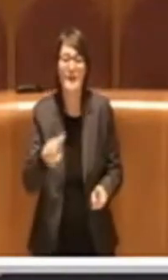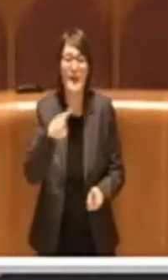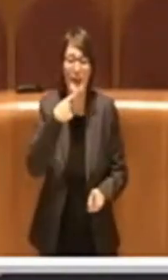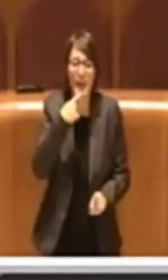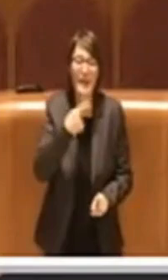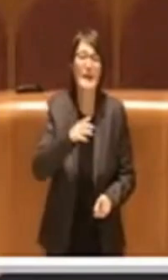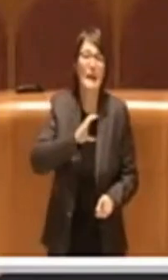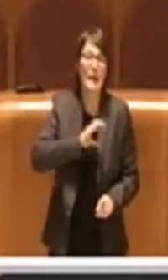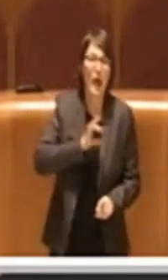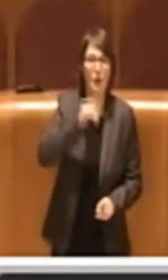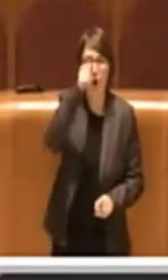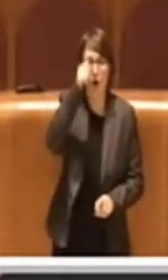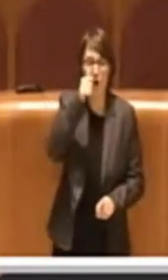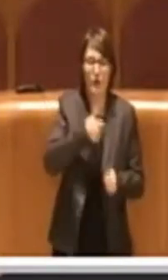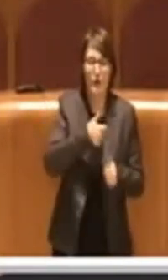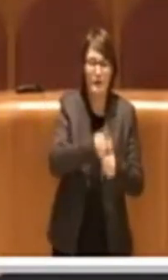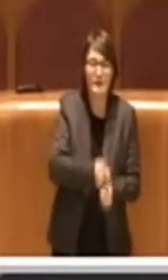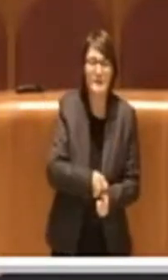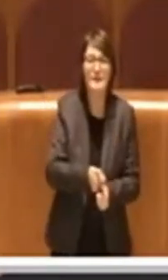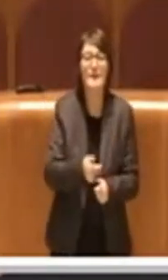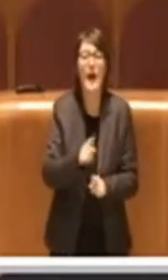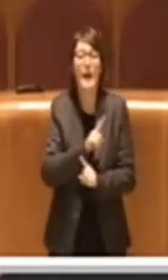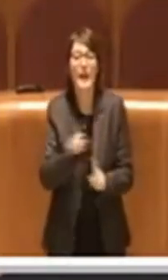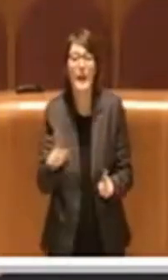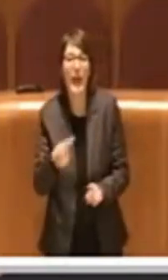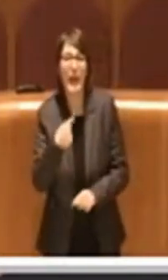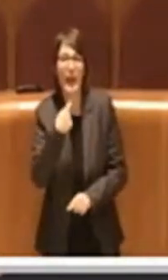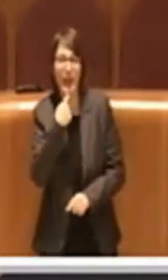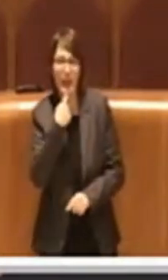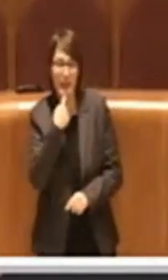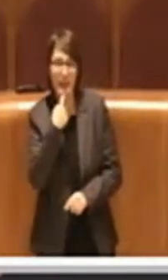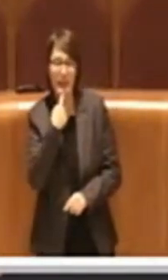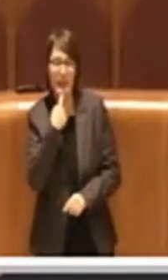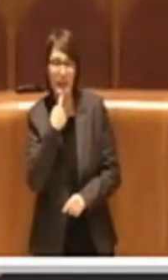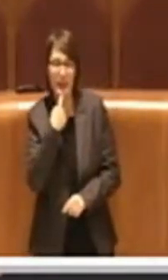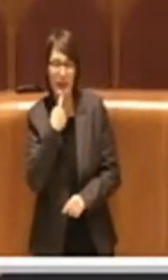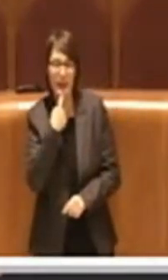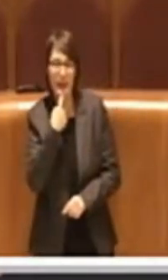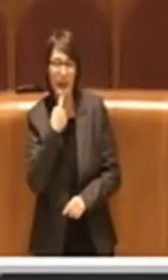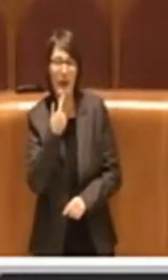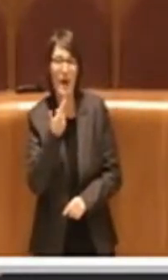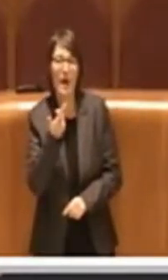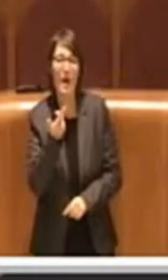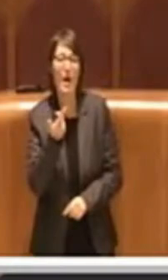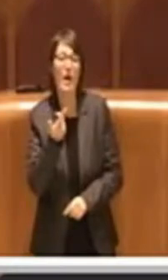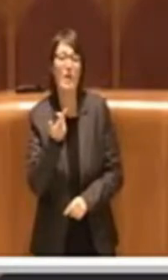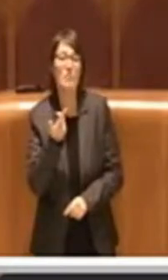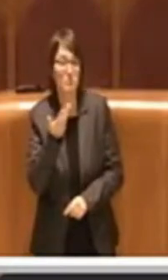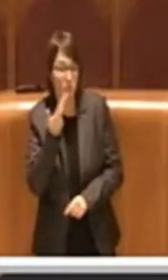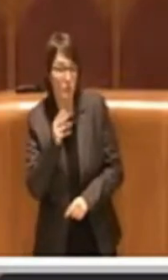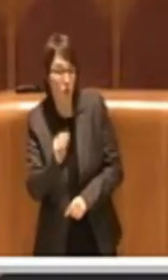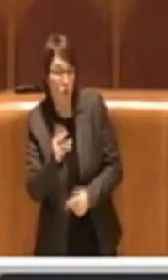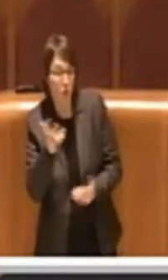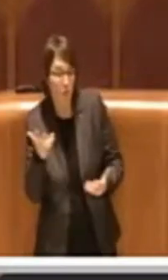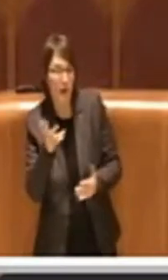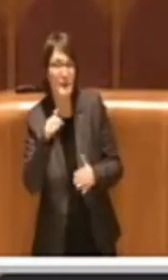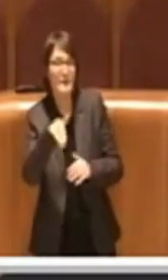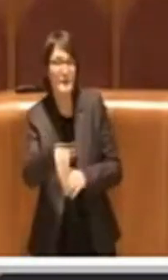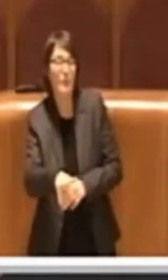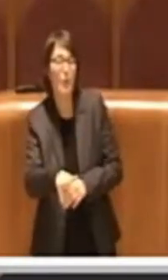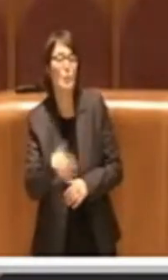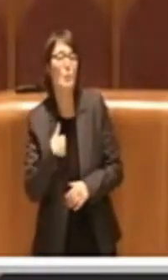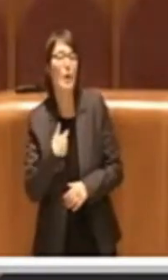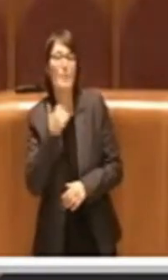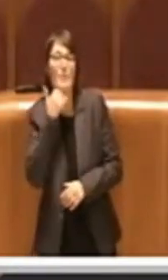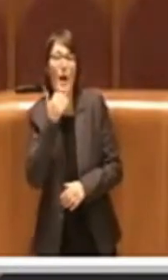convinzioni, né per le persone che, magari hanno sì chiesto la sepoltura, ma non